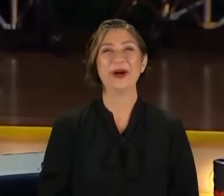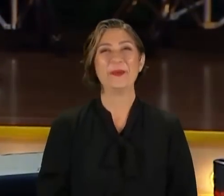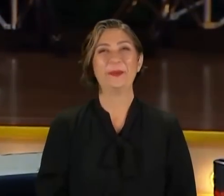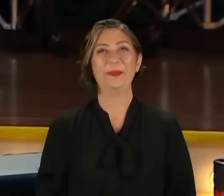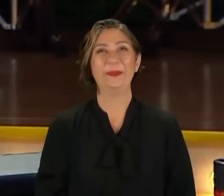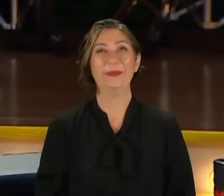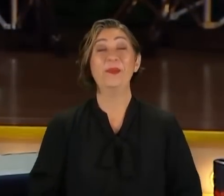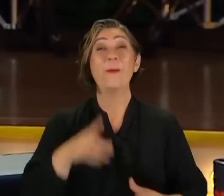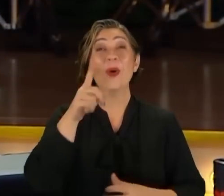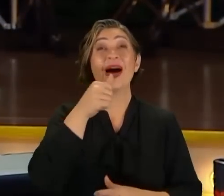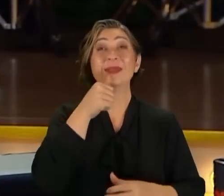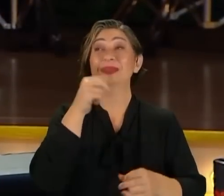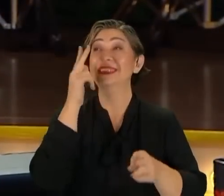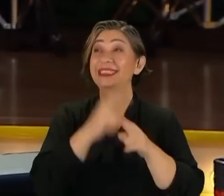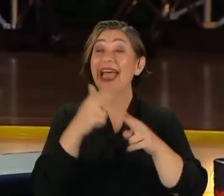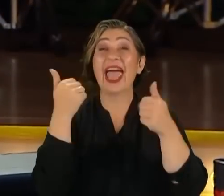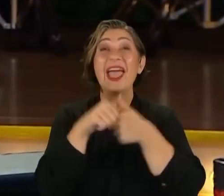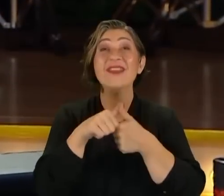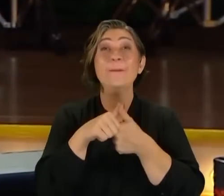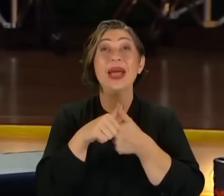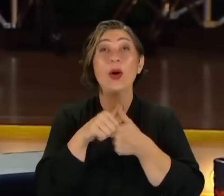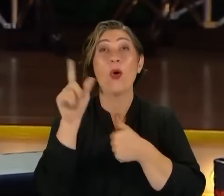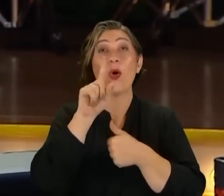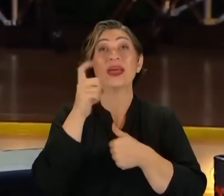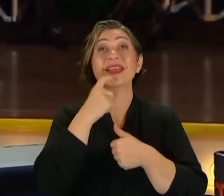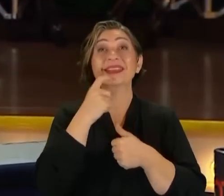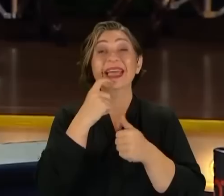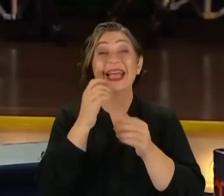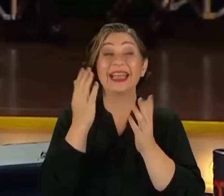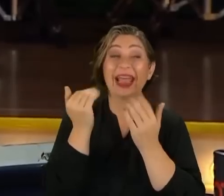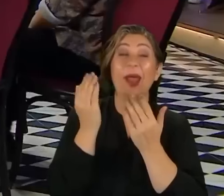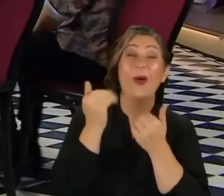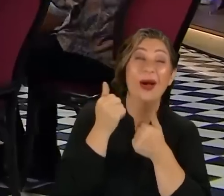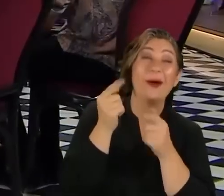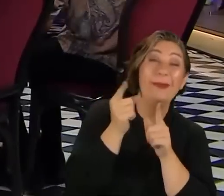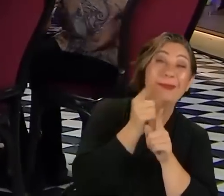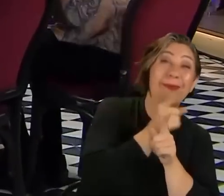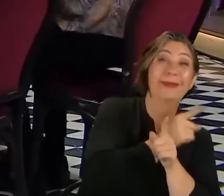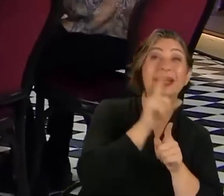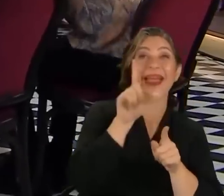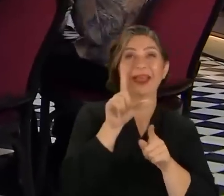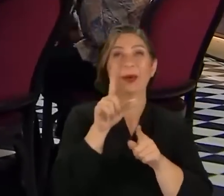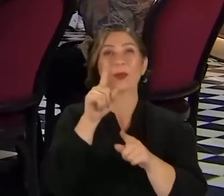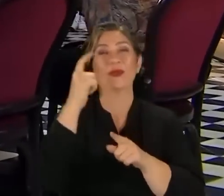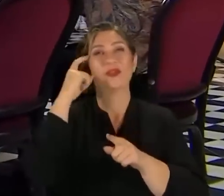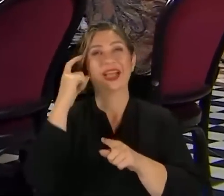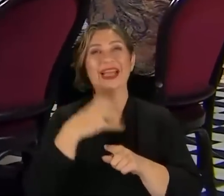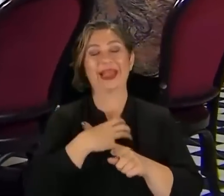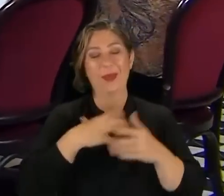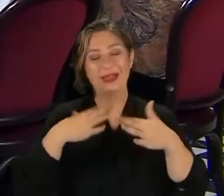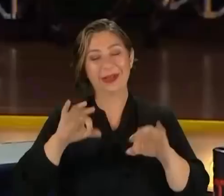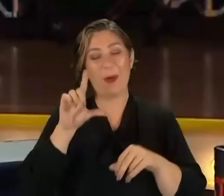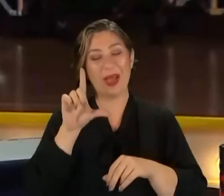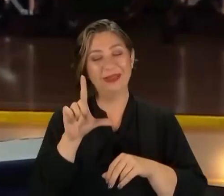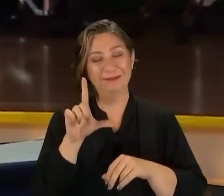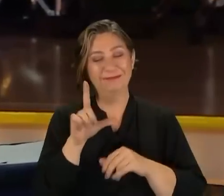Güzel haber. Ama bu adamların hızında evlenmek evet bir 10 yıllık yatkınlık süreci zaten gerektiriyor. Bu fikre kendimi